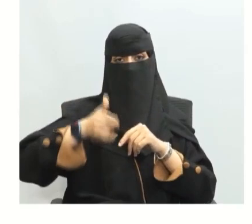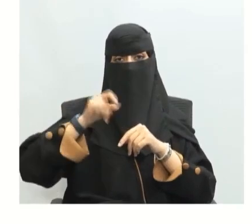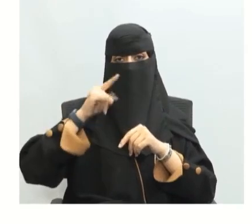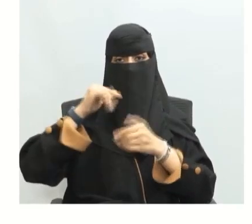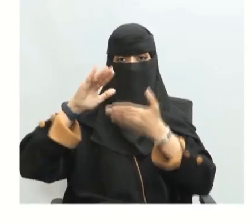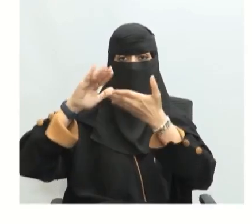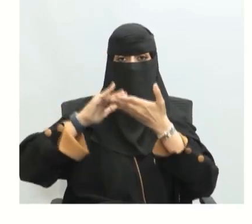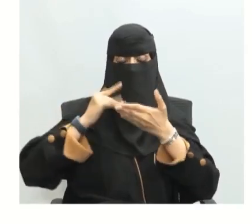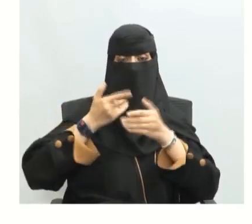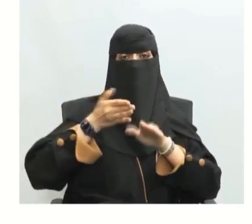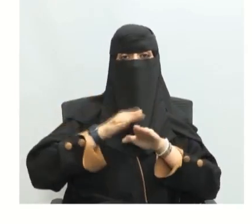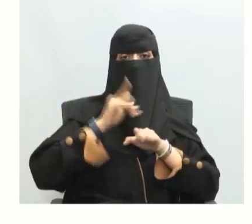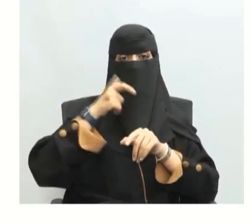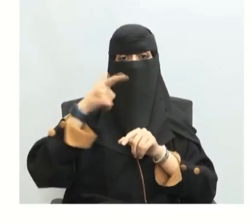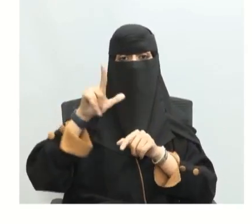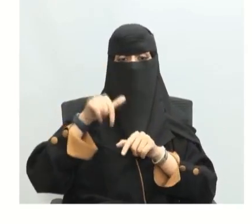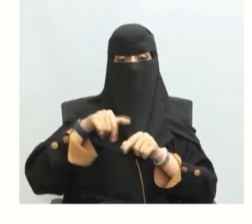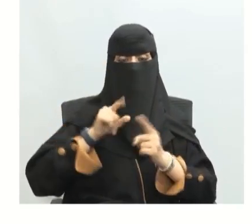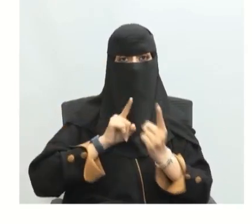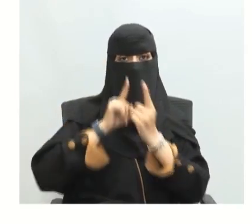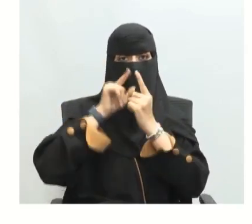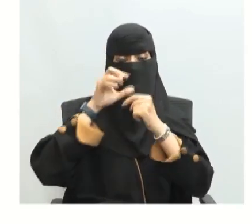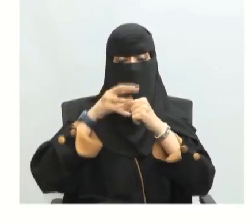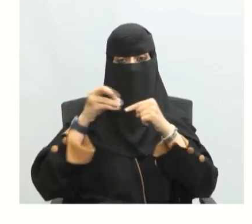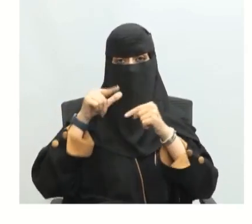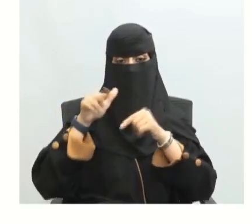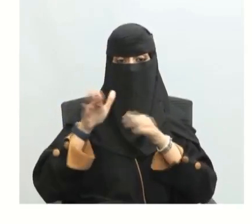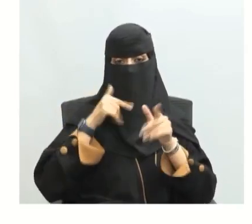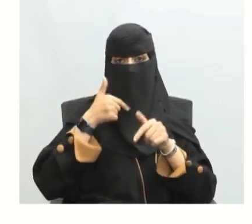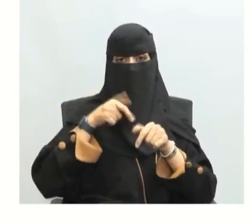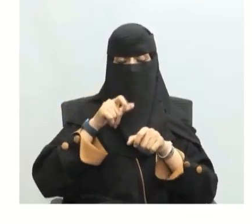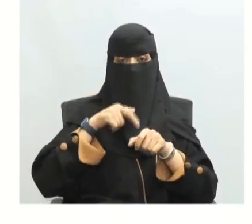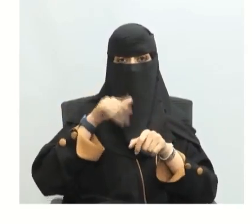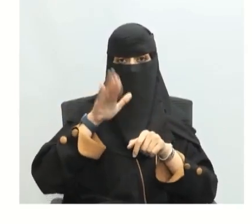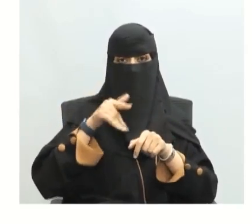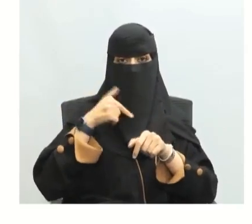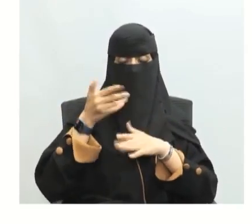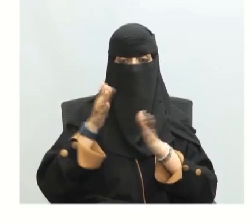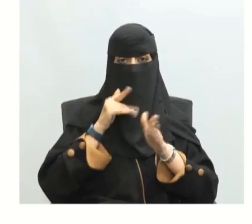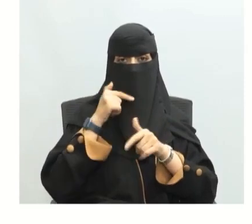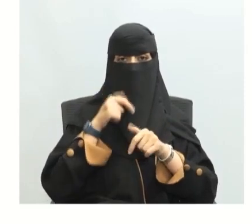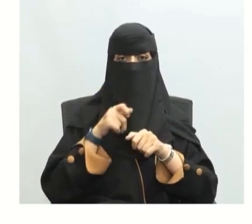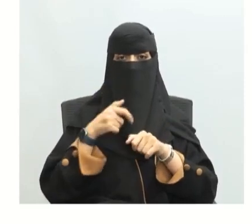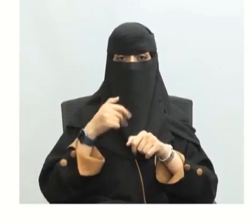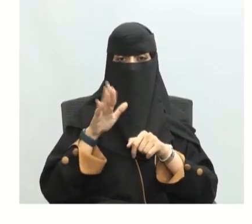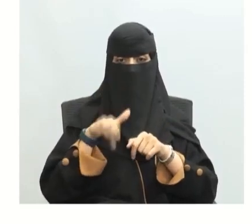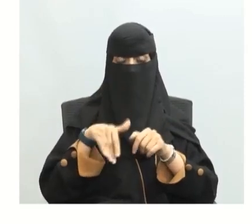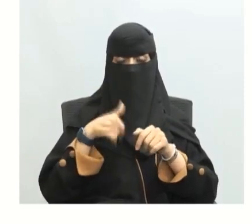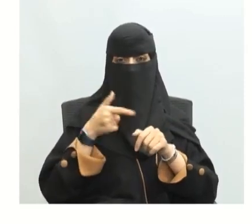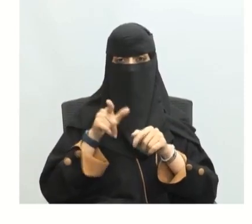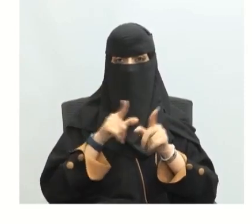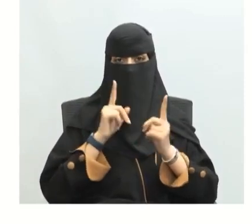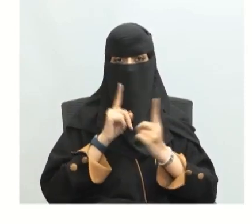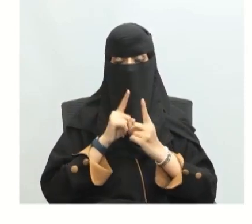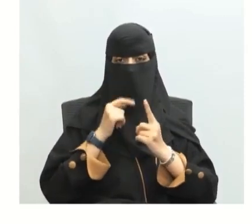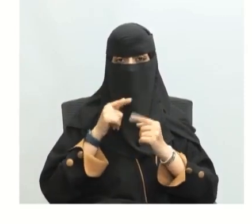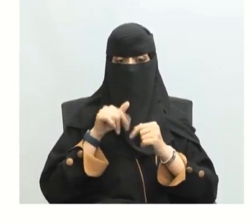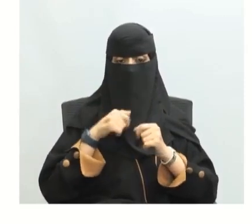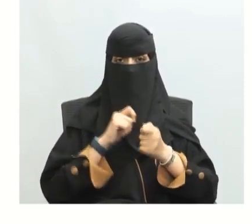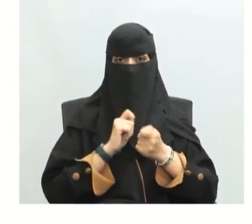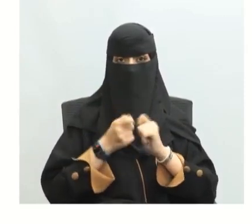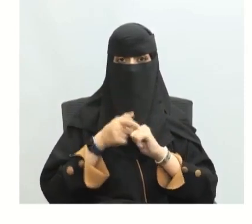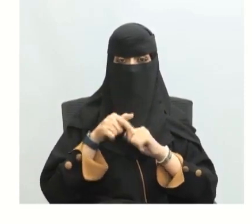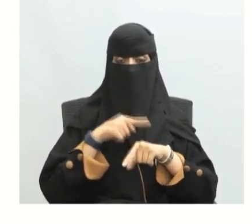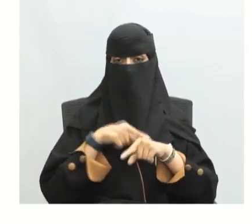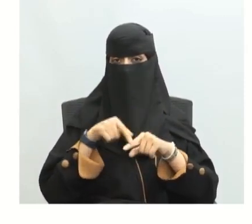وسيساعد على تصحيح المواقف السلبيه ومعالجتها ومن خلال معالجه المواقف السلبيه فانها